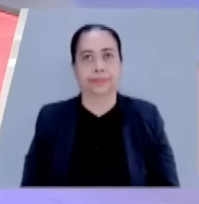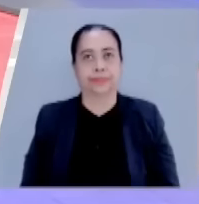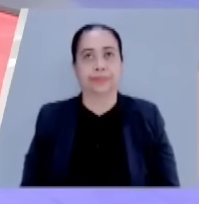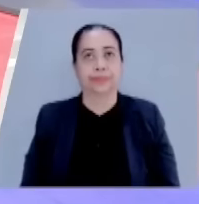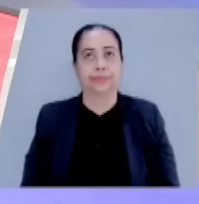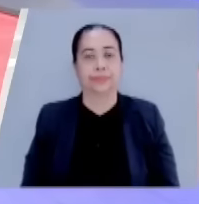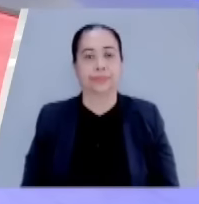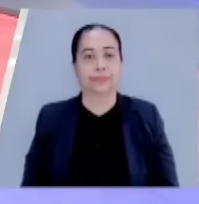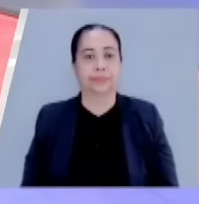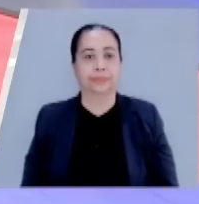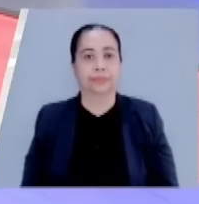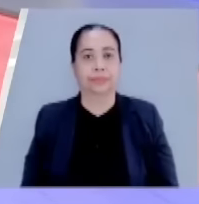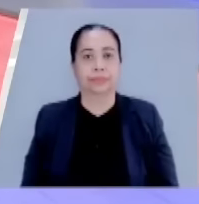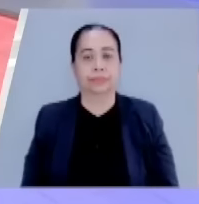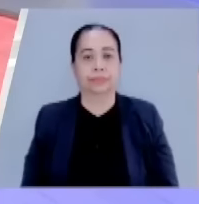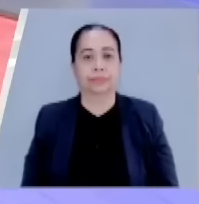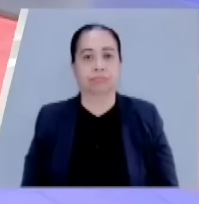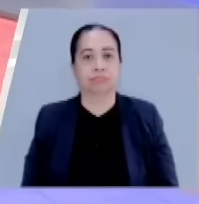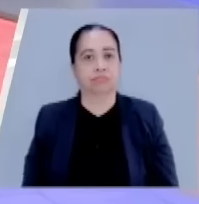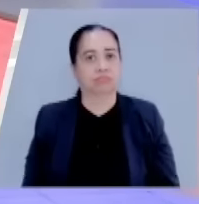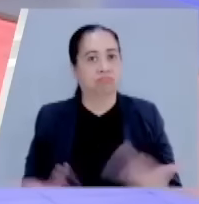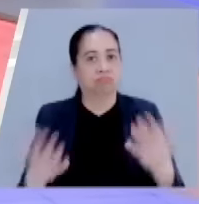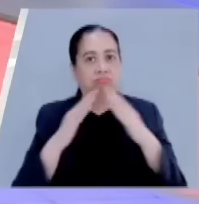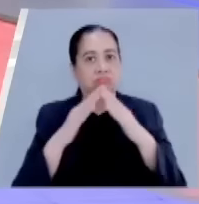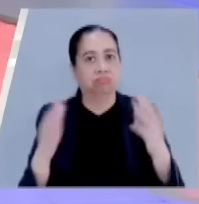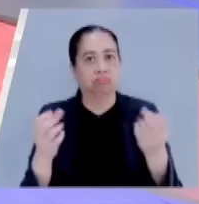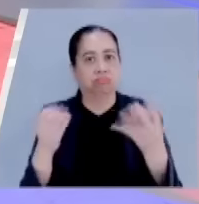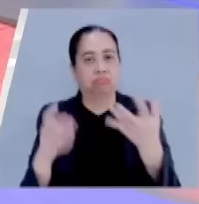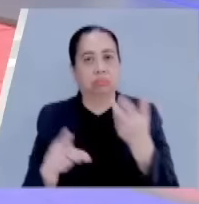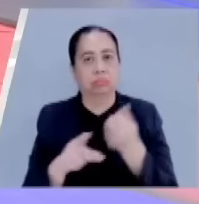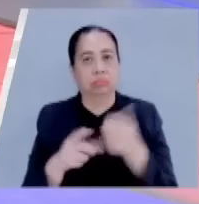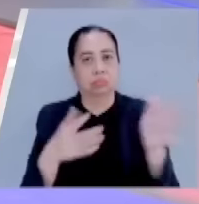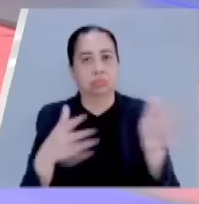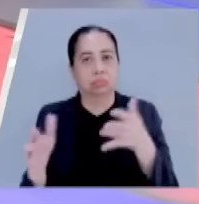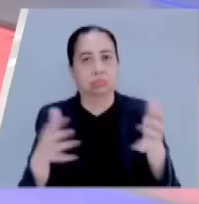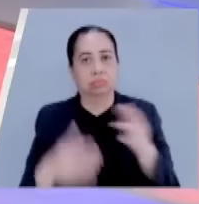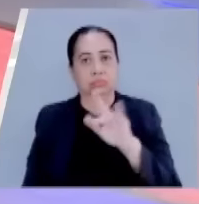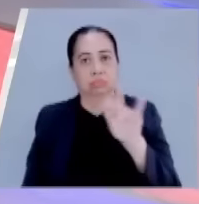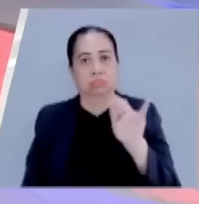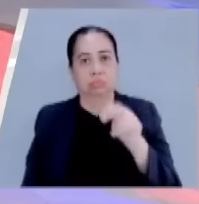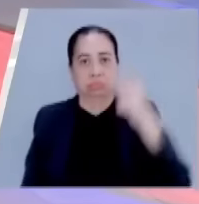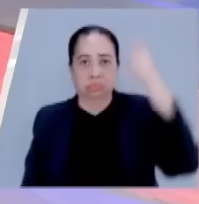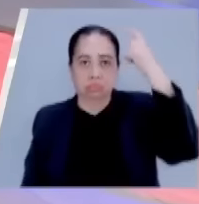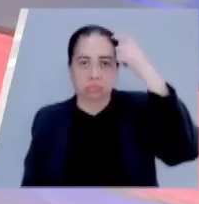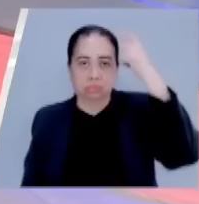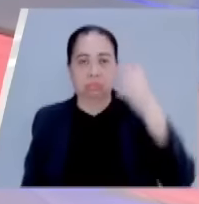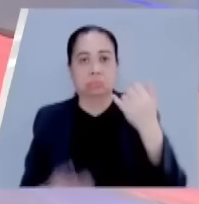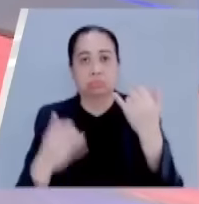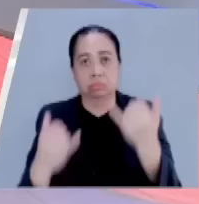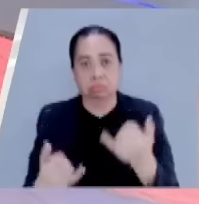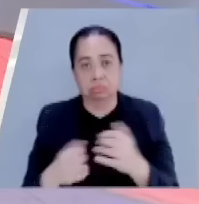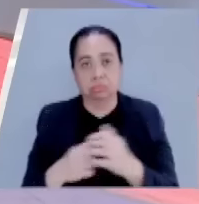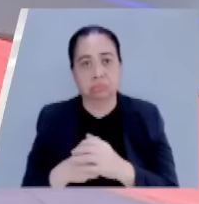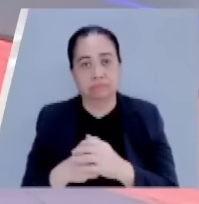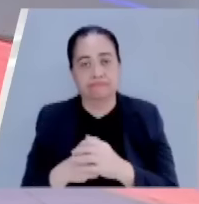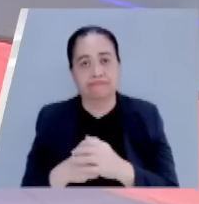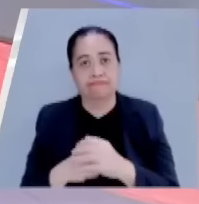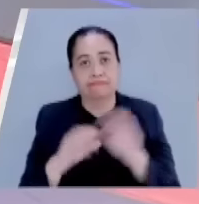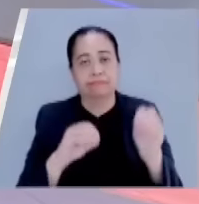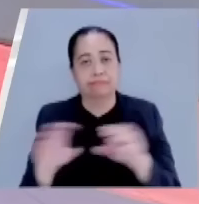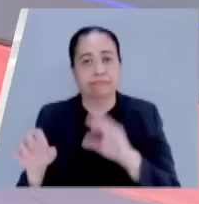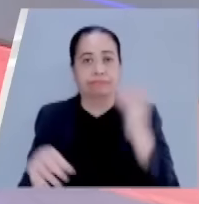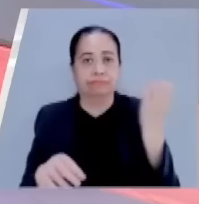Wala nang uuwi ang tirahan ng maraming naapektuhan ng bagyong Julian sa Batanes na ngayon ay nasa evacuation center